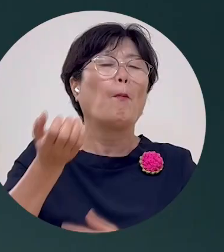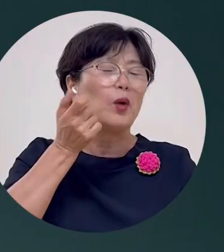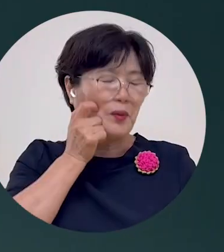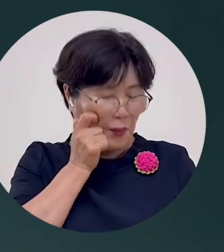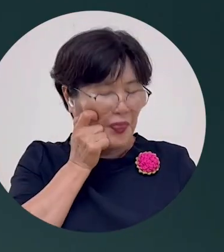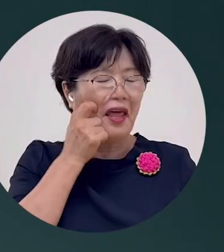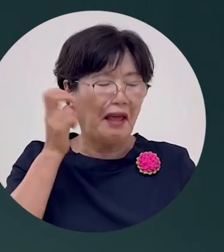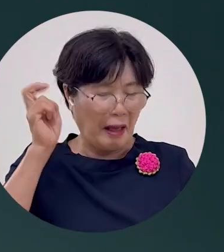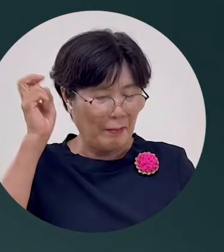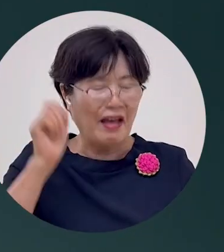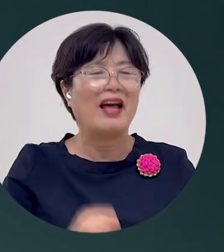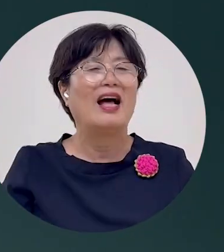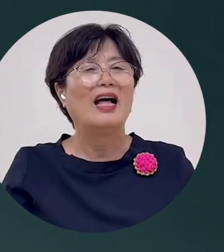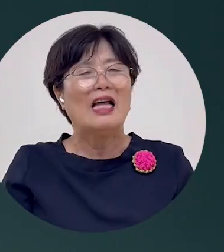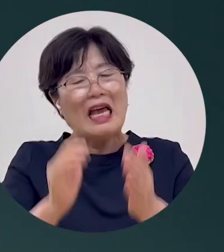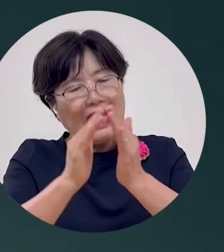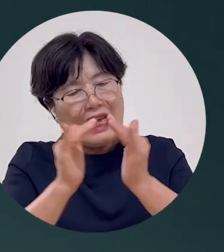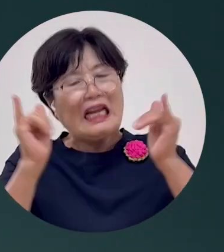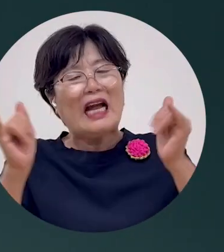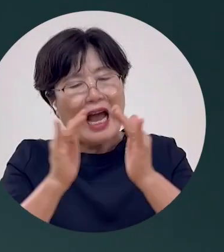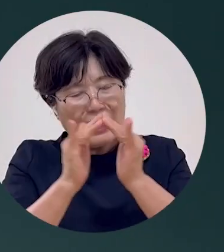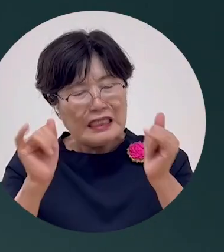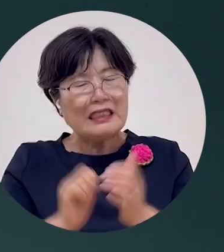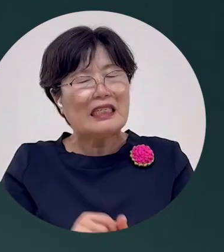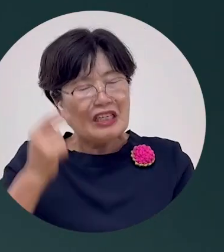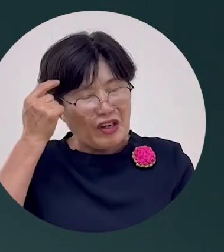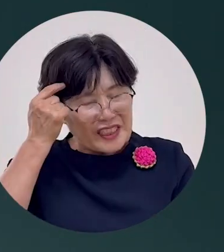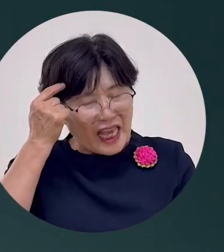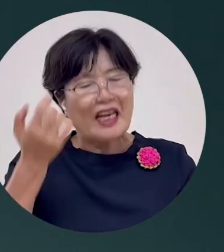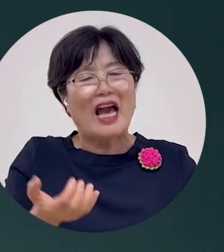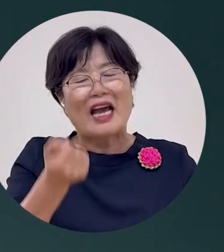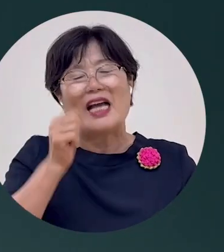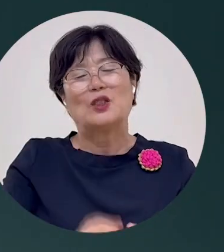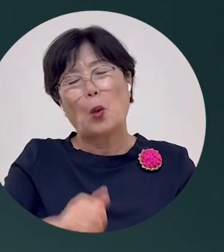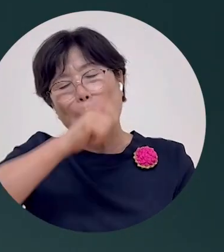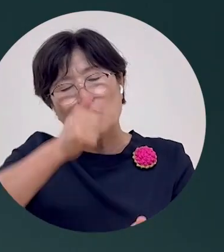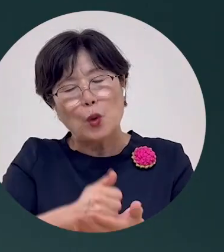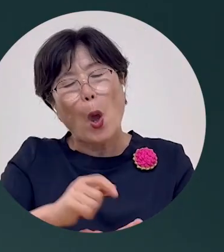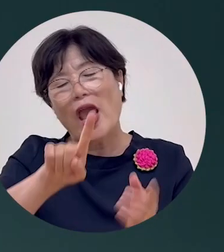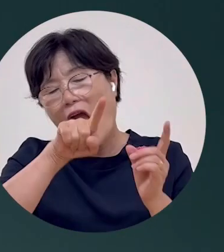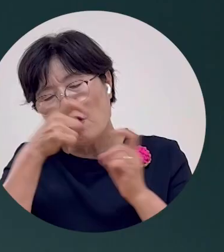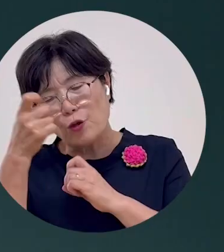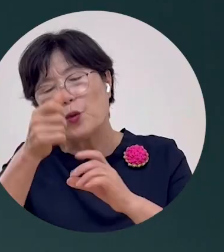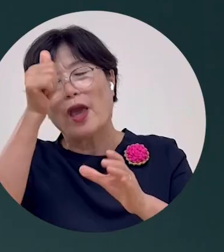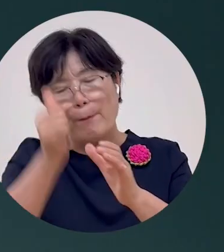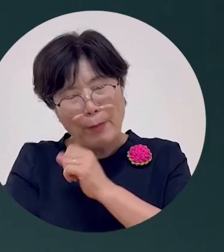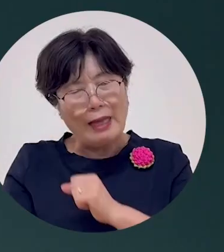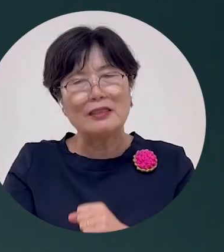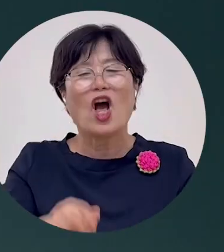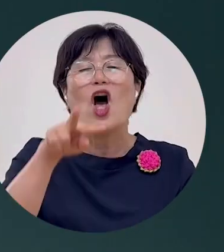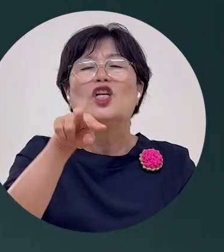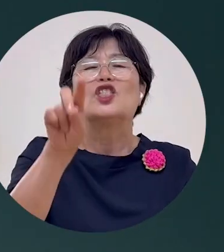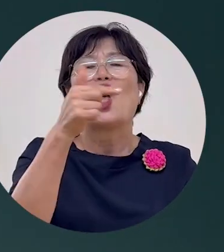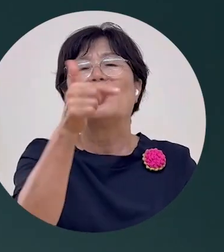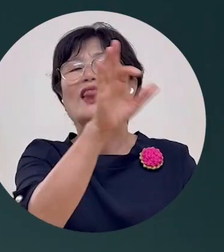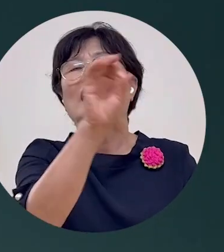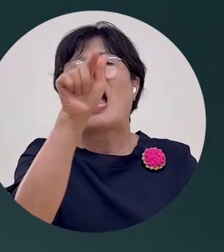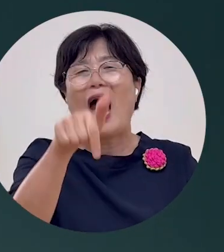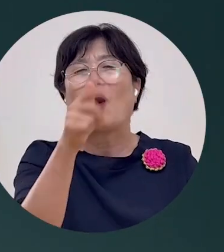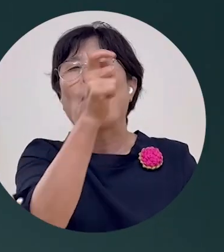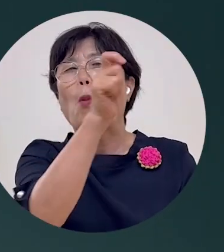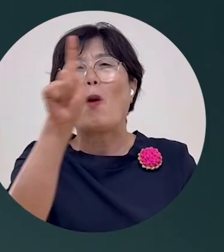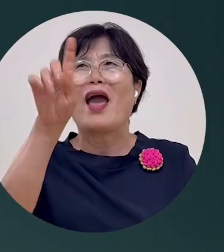생각하면서 인간은 안타깝게도 죄의 유혹을 이기지 못하고 선악과에 손을 대고